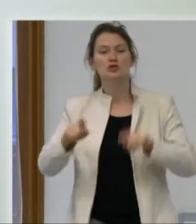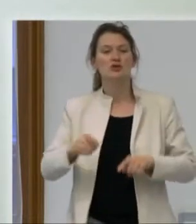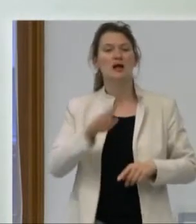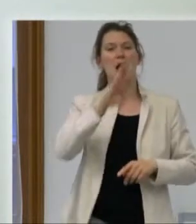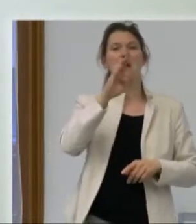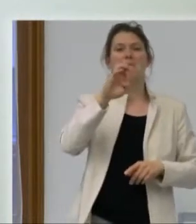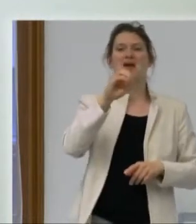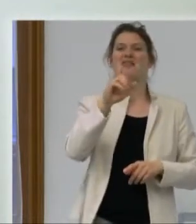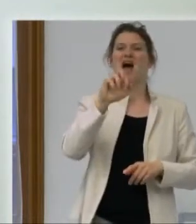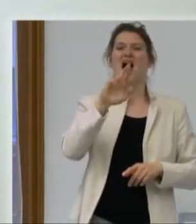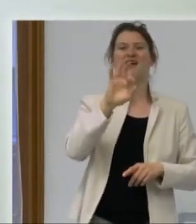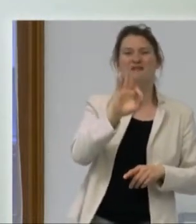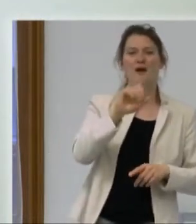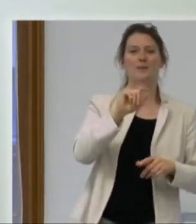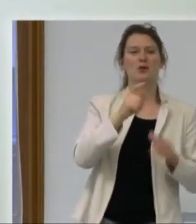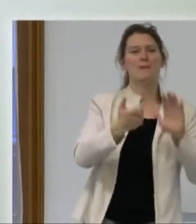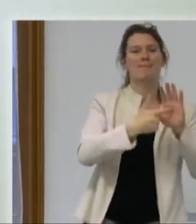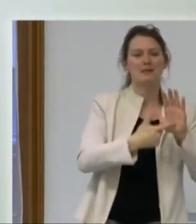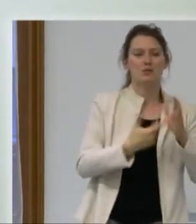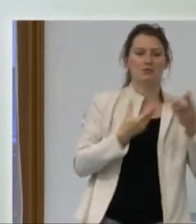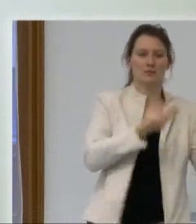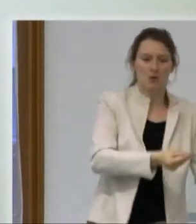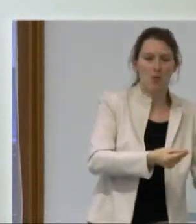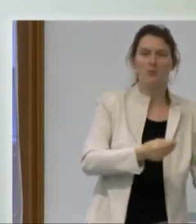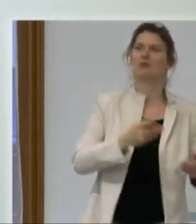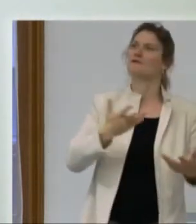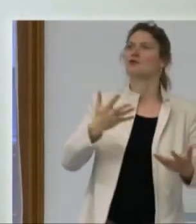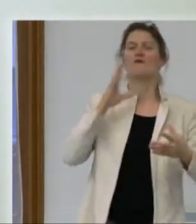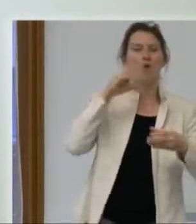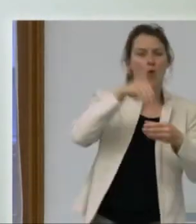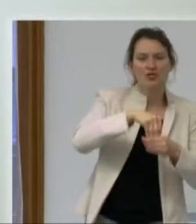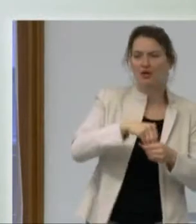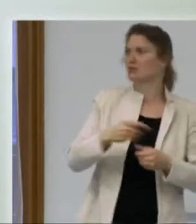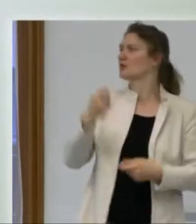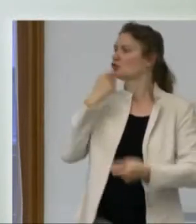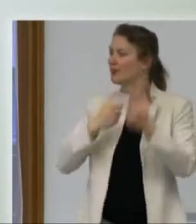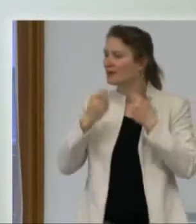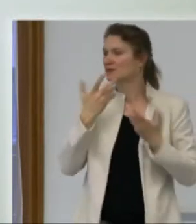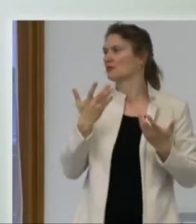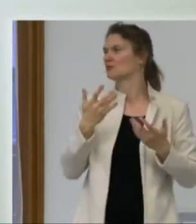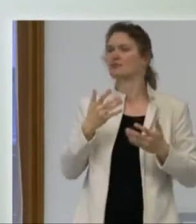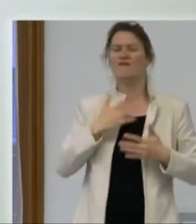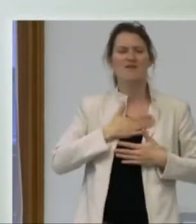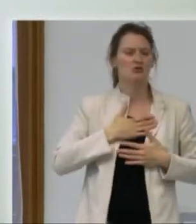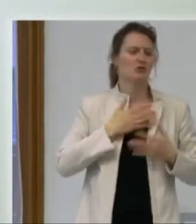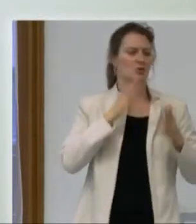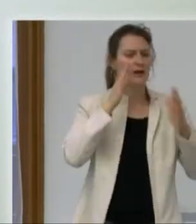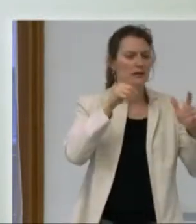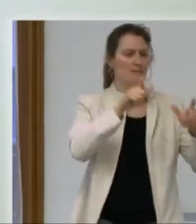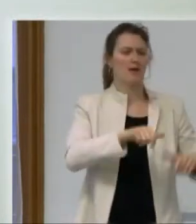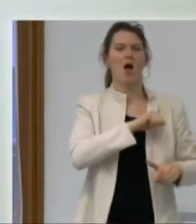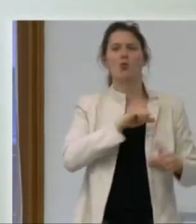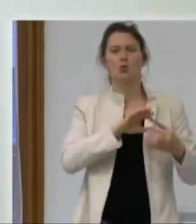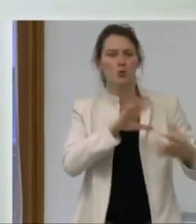Bedarfe, damit diese Bedürfnisse nach Anerkennung, nach Speise, nach Wohnung, nach Wertschätzung, Liebe, Autonomie,